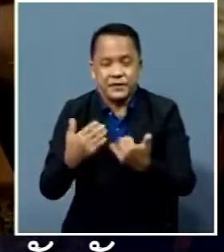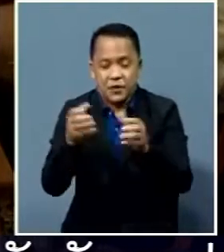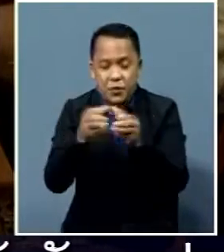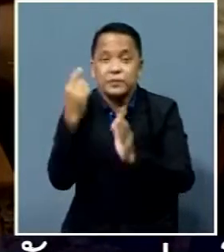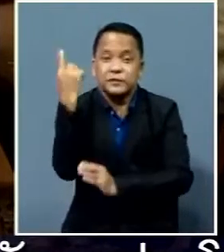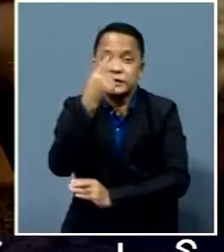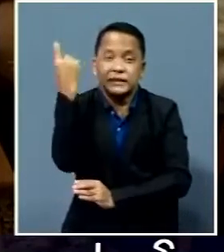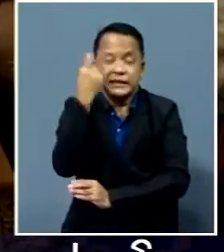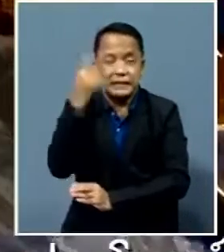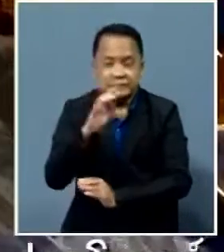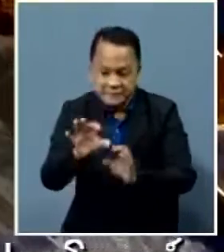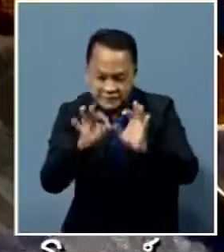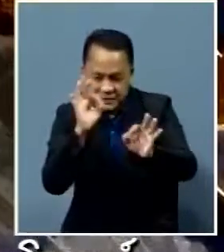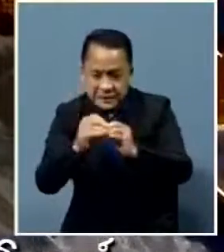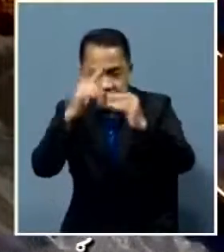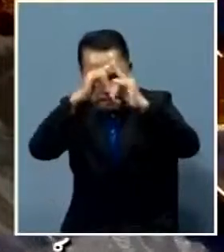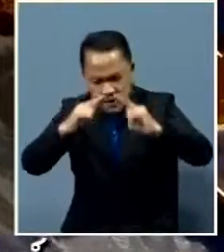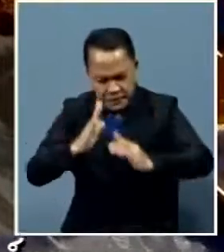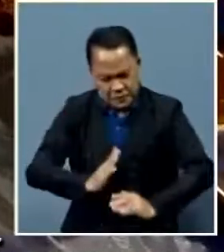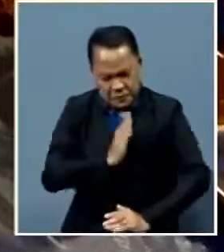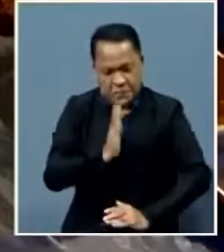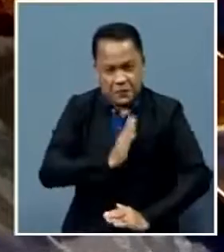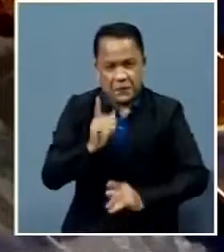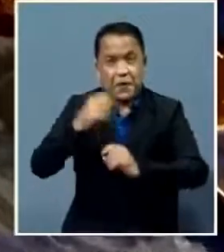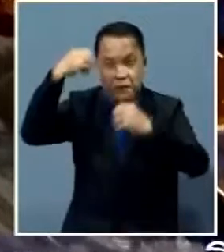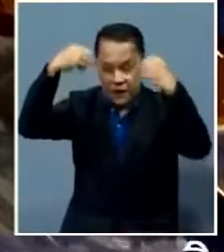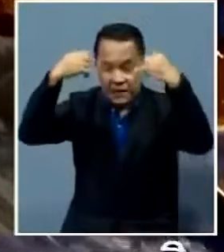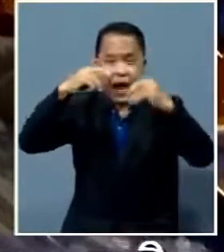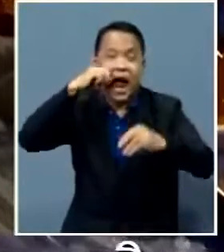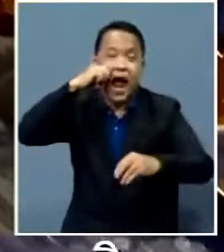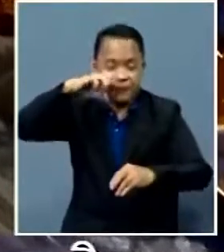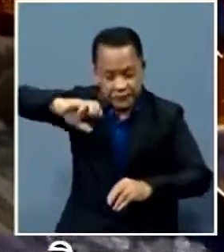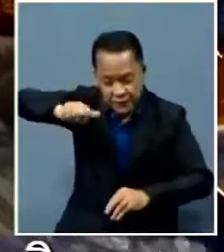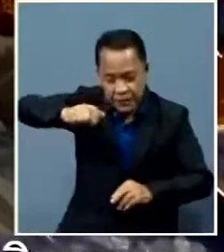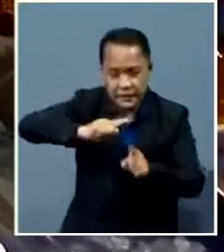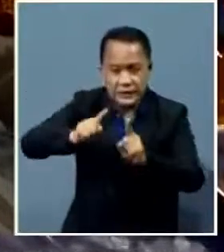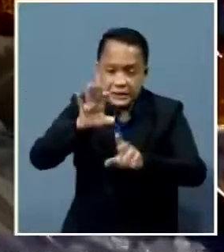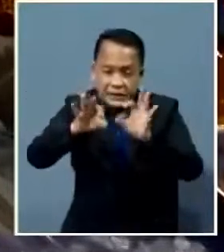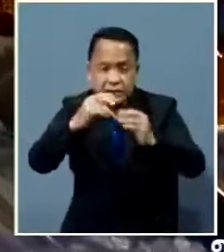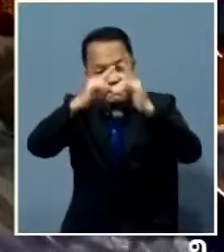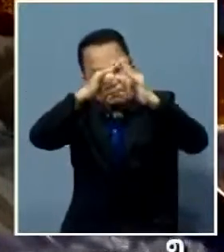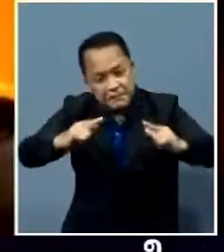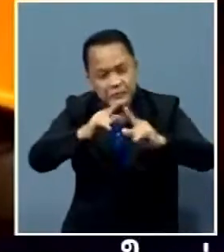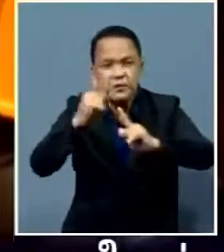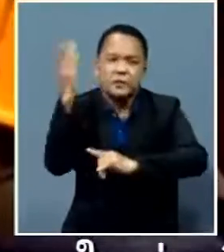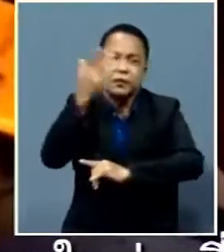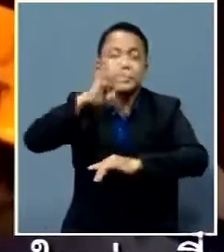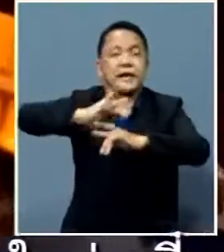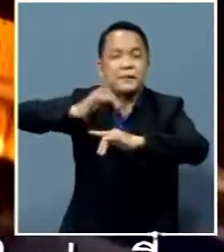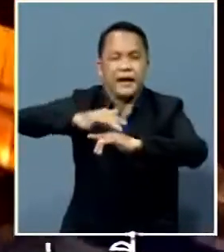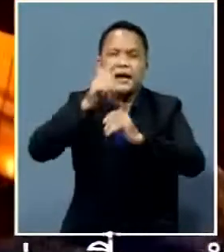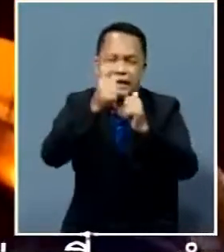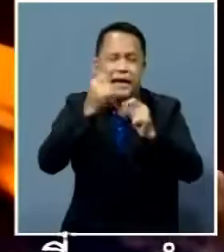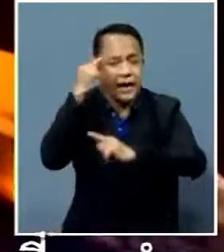ในกลุ่มนักท่องเที่ยวสามารถเลือกพักในเต็นท์ที่พักหรูหราซึ่งมีทั้งไฟฟ้าและน้ำประปาหรือจะเลือกกลางเต็นท์ท่ามกลางบรรยากาศ